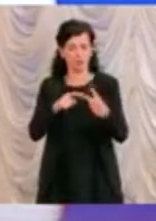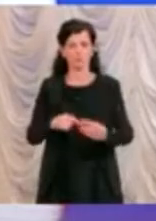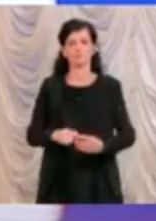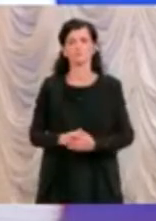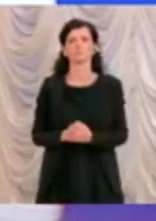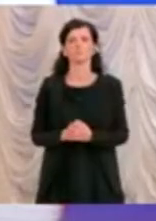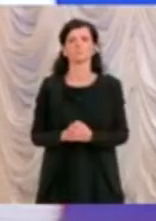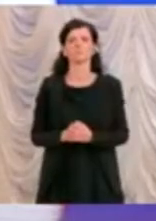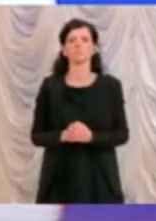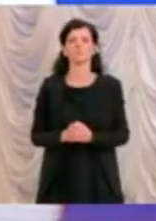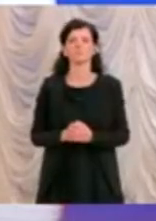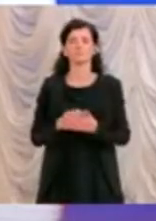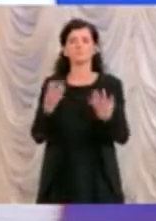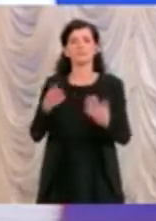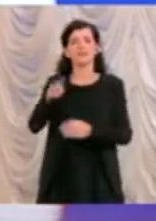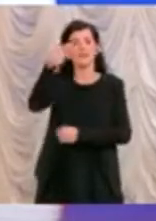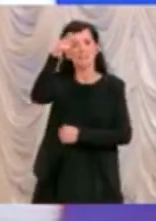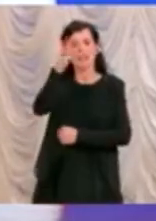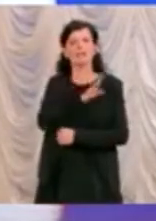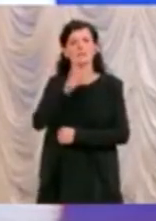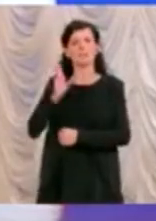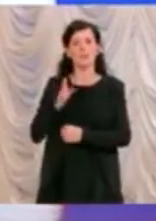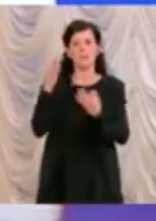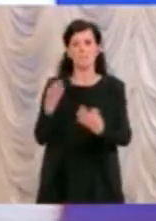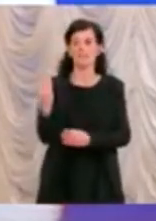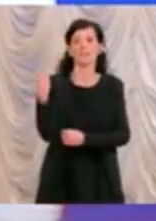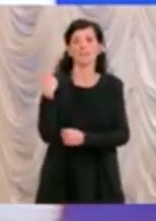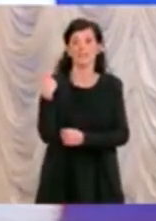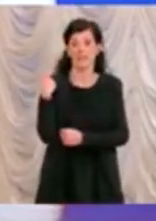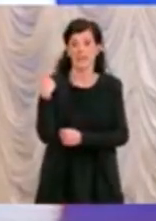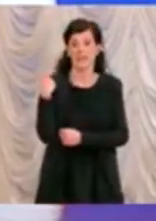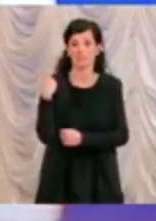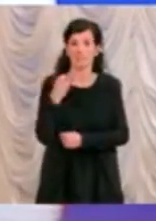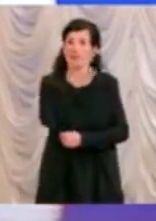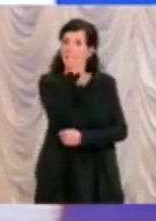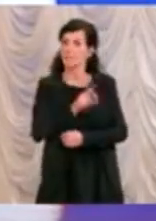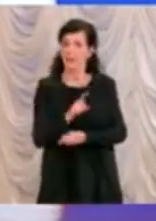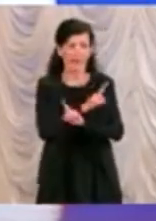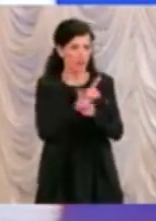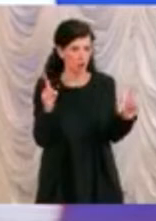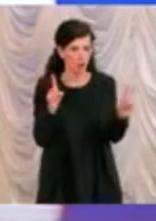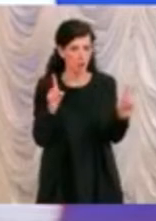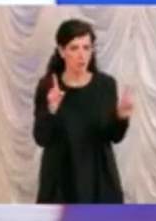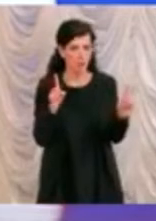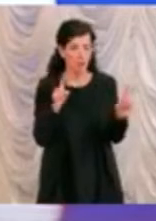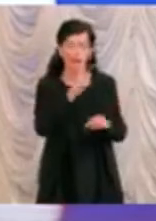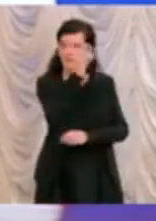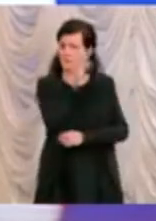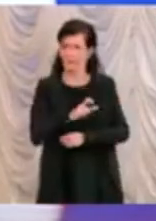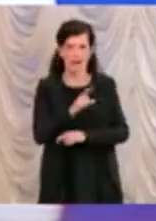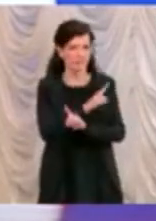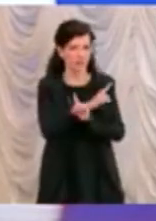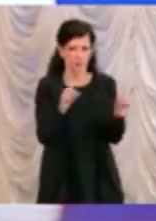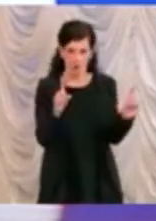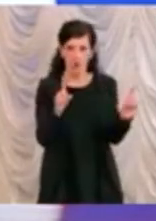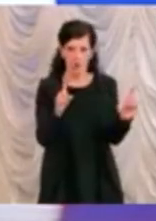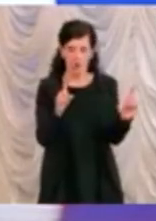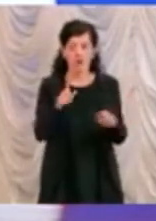richiesta di alcuni stati membri non dell'italia non dell'italia